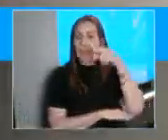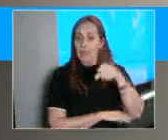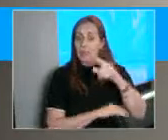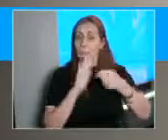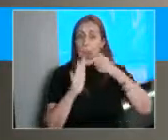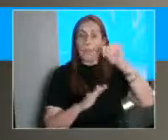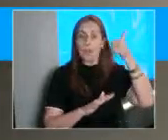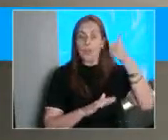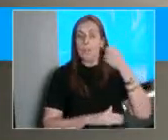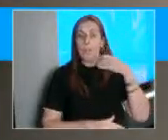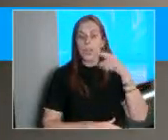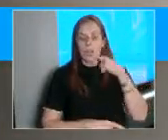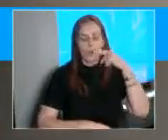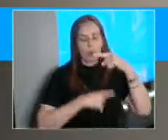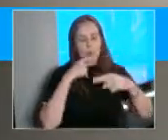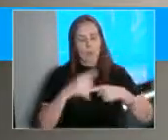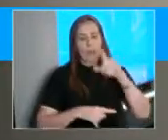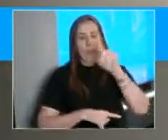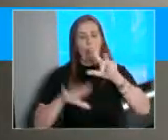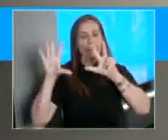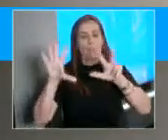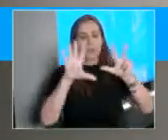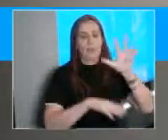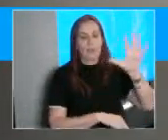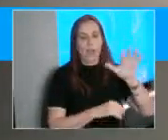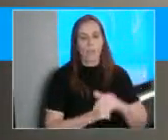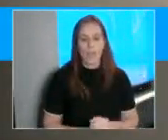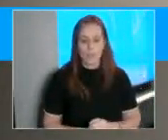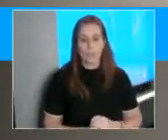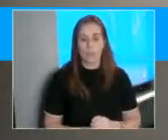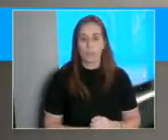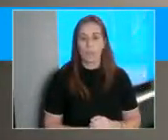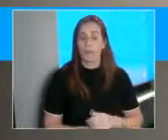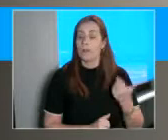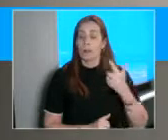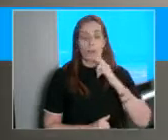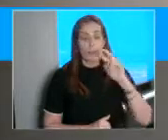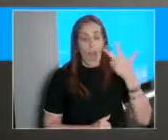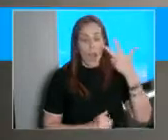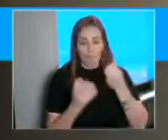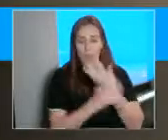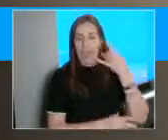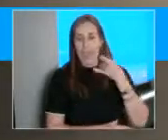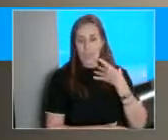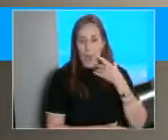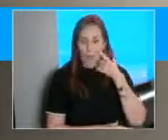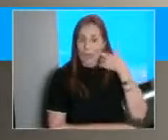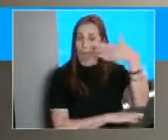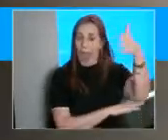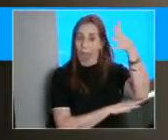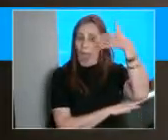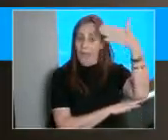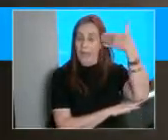הונף לראשונה בראשון לציון בשנת 1885, בחגיגות 3 השנים להיווסדה. הדגל